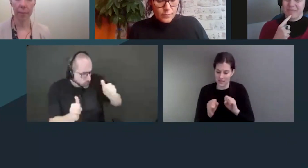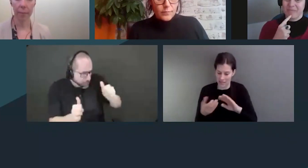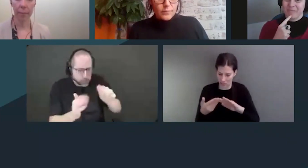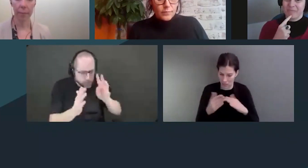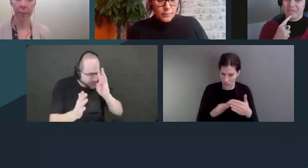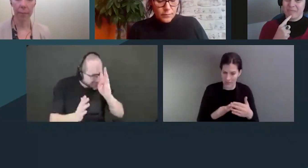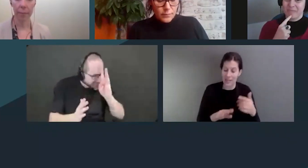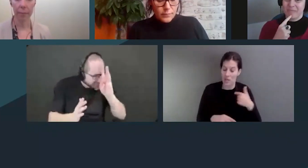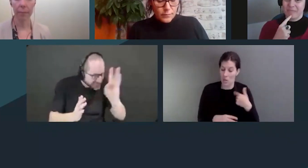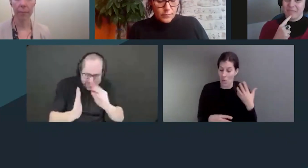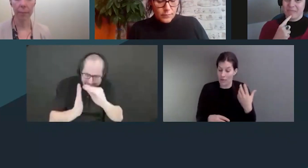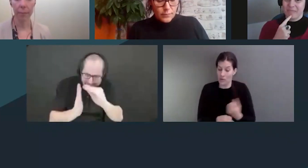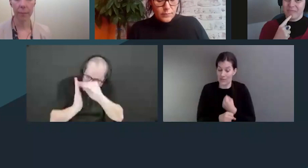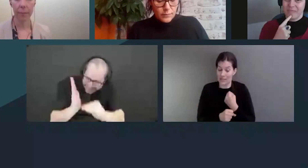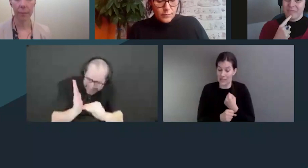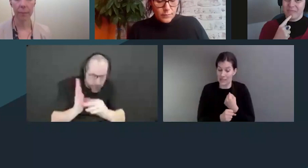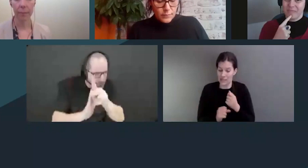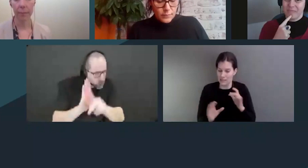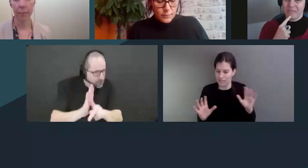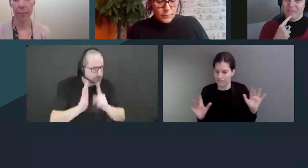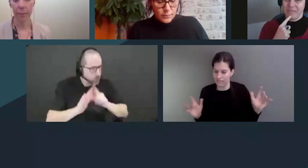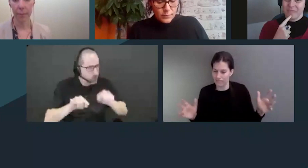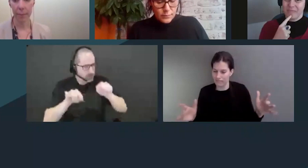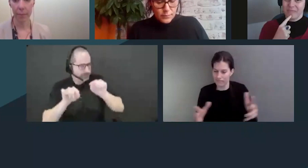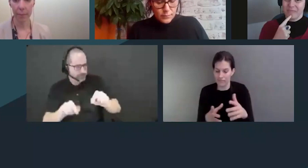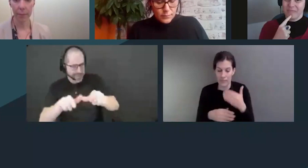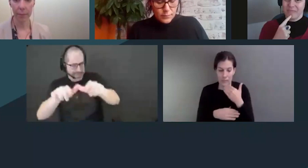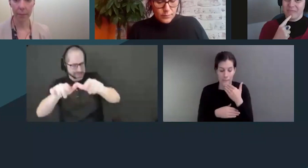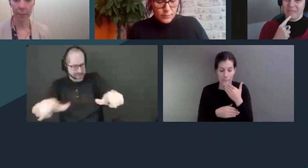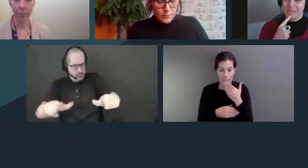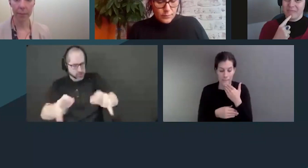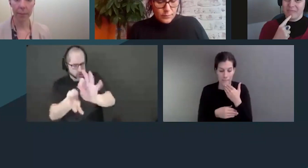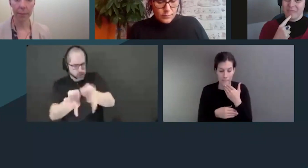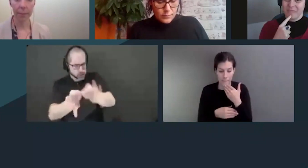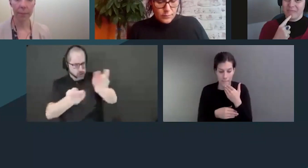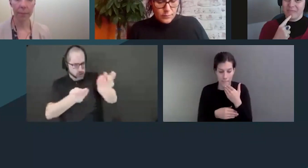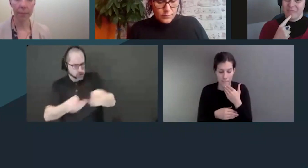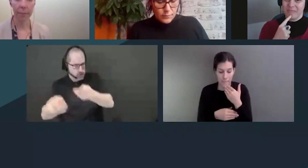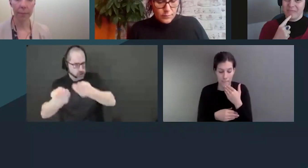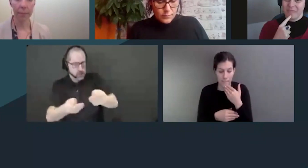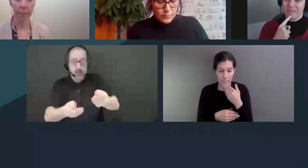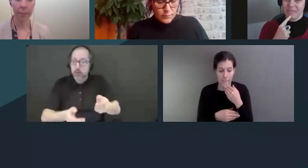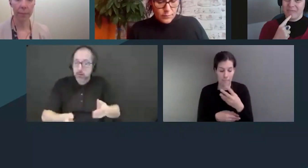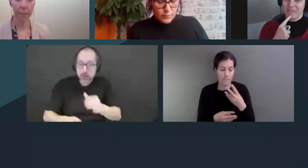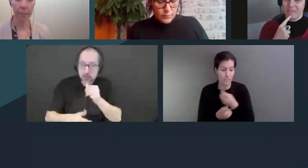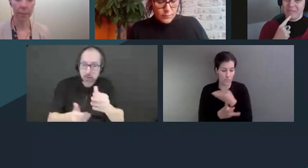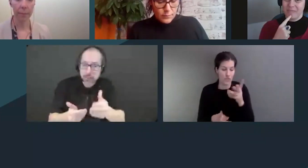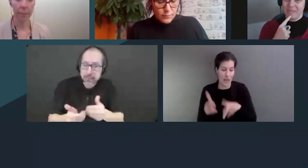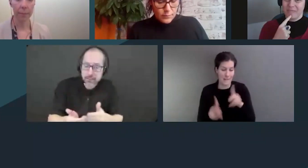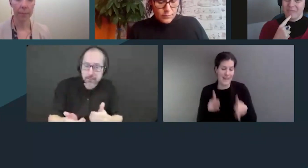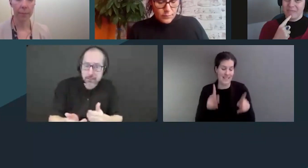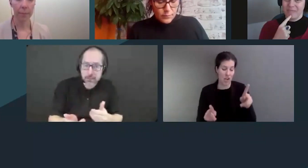les interprètes linguistiques. Bien sûr, il y a eu des difficultés. Ils